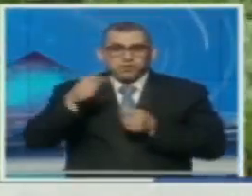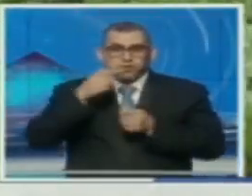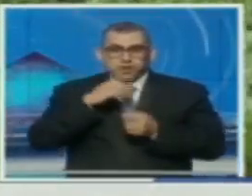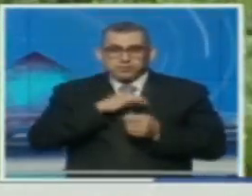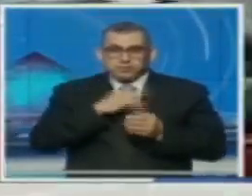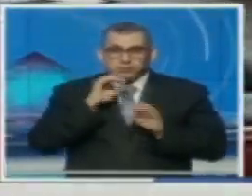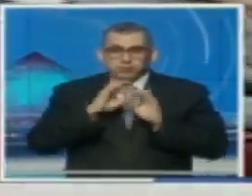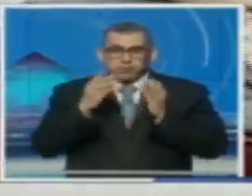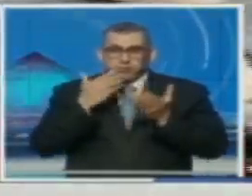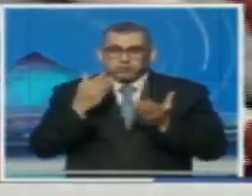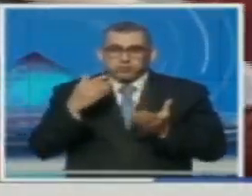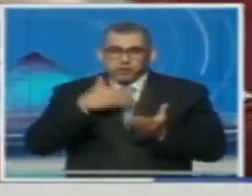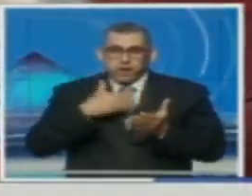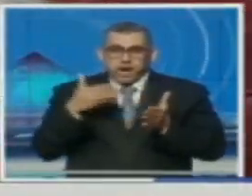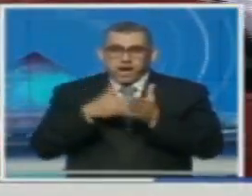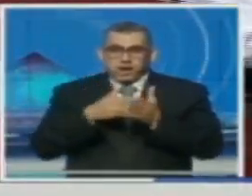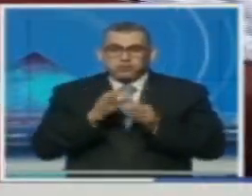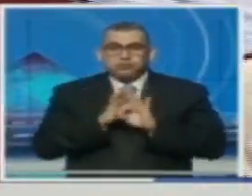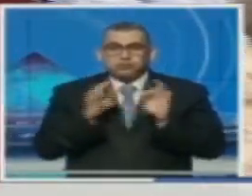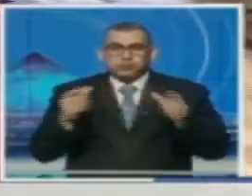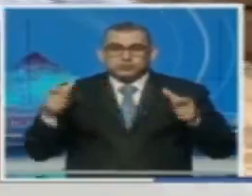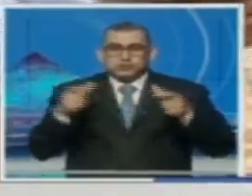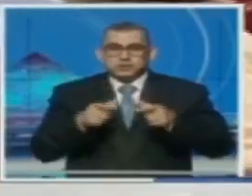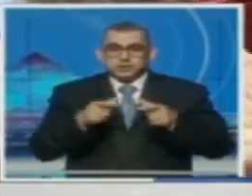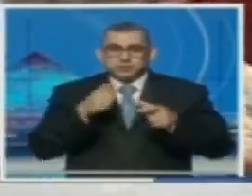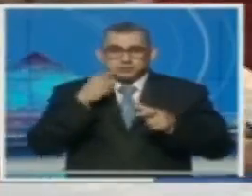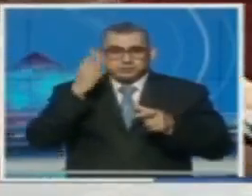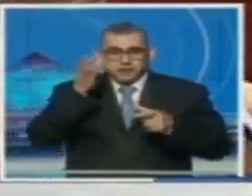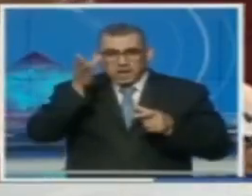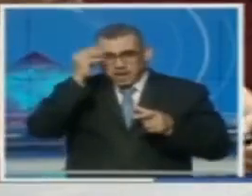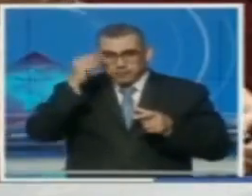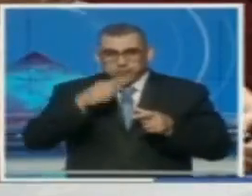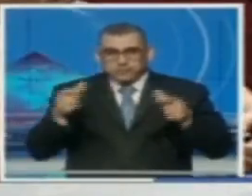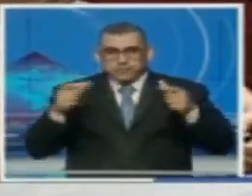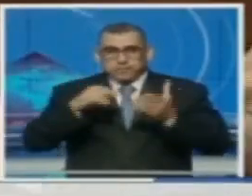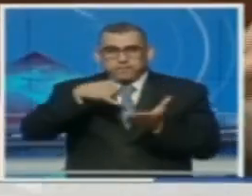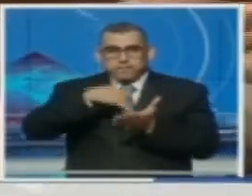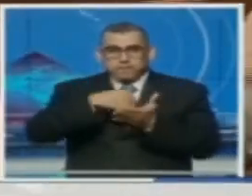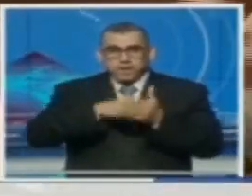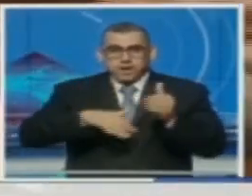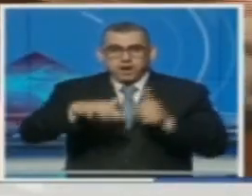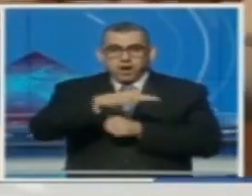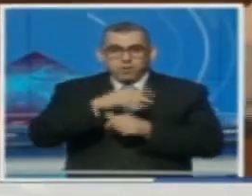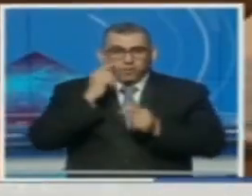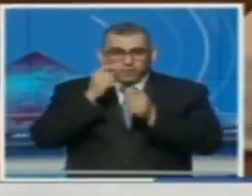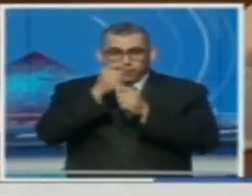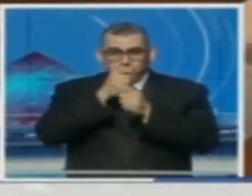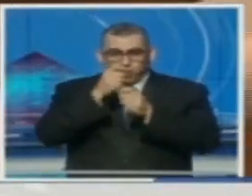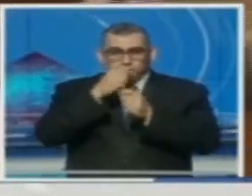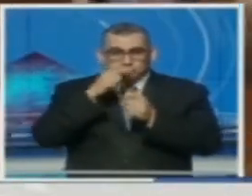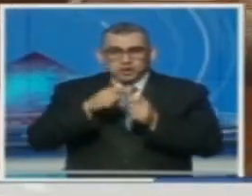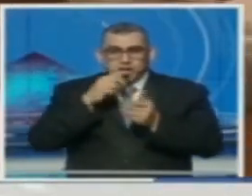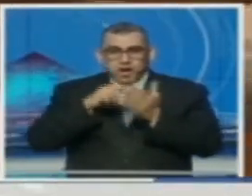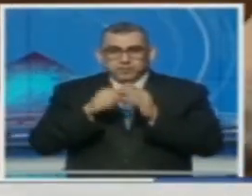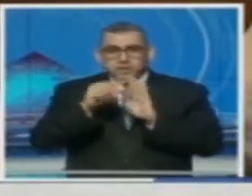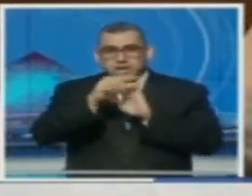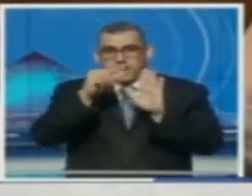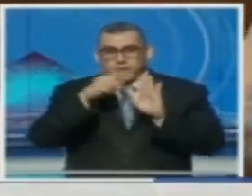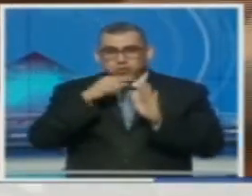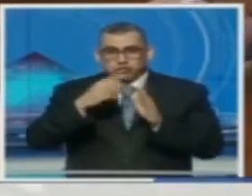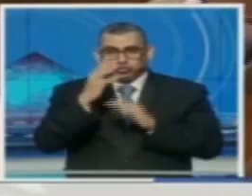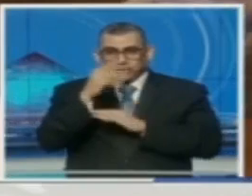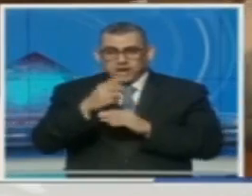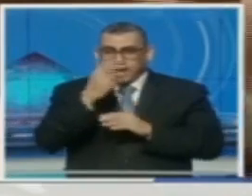وبيئية. من هنا جاءت الندوة العلمية التي أقامها المركز القومي للبحوث تحت عنوان المورينجا بين